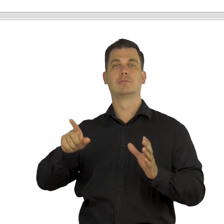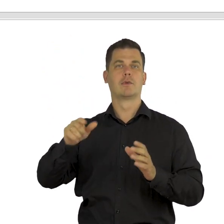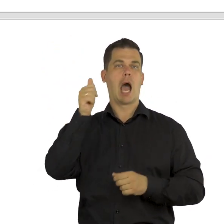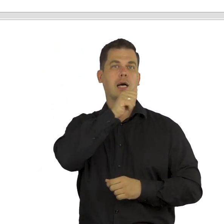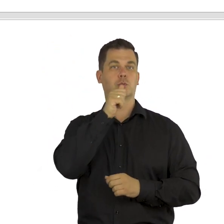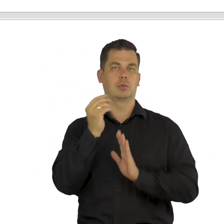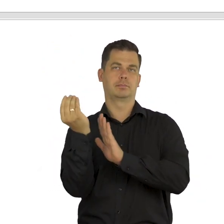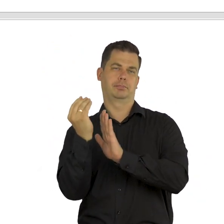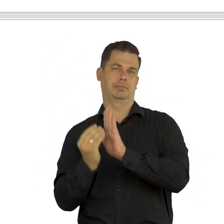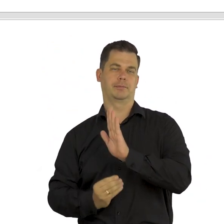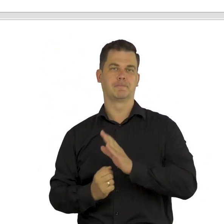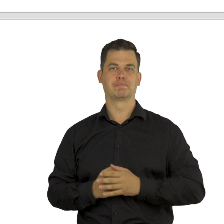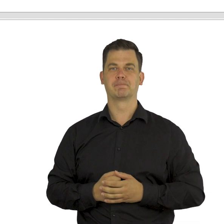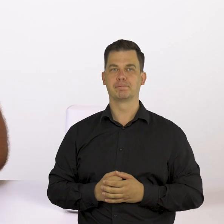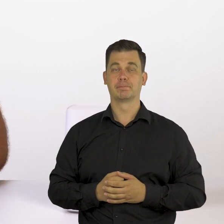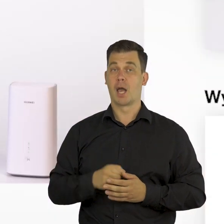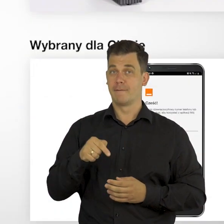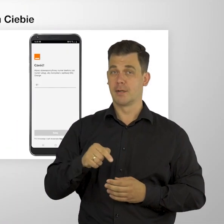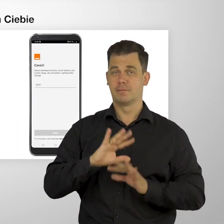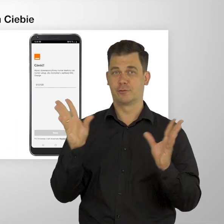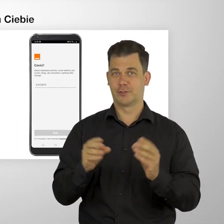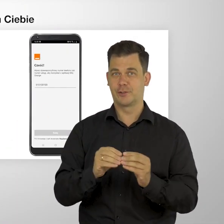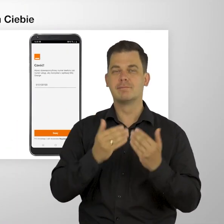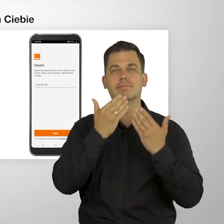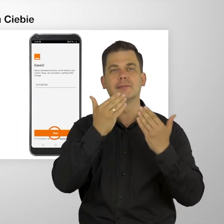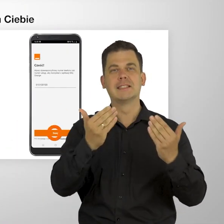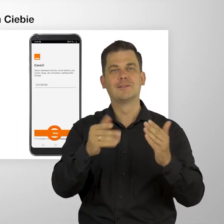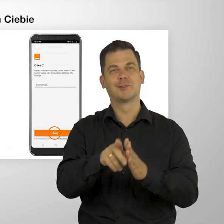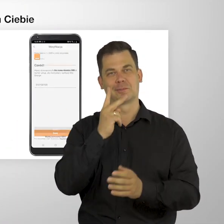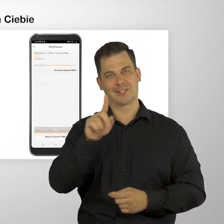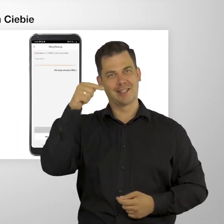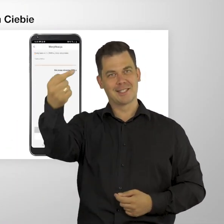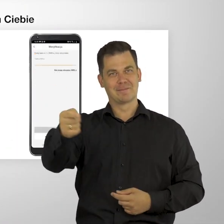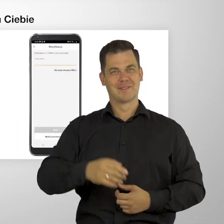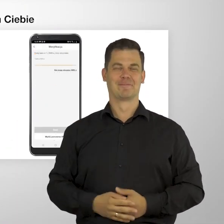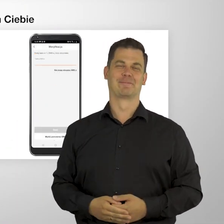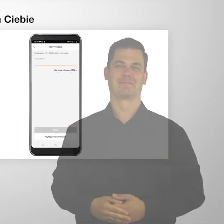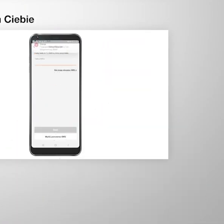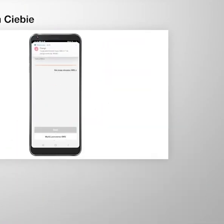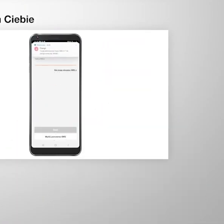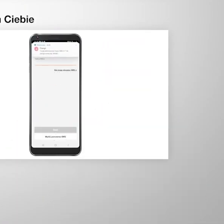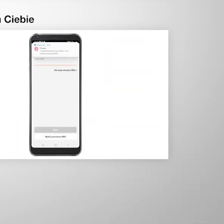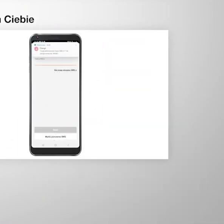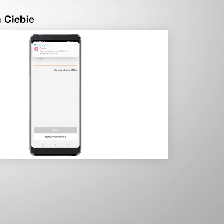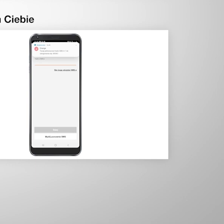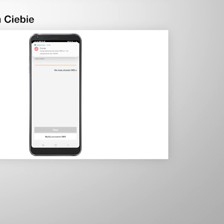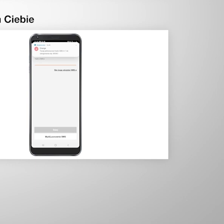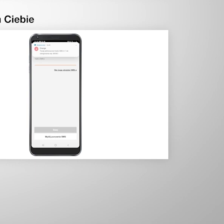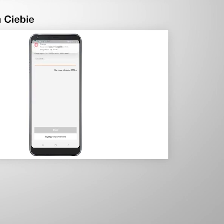192.168.8.1 i wpiszesz ustalone wcześniej hasło. W tym odcinku to wszystko. Dziękuję i do zobaczenia.